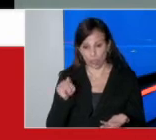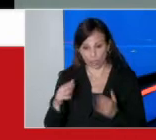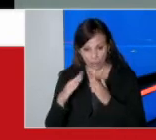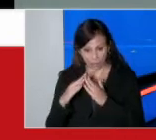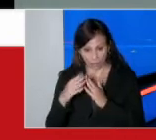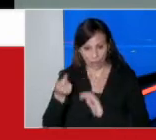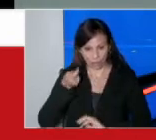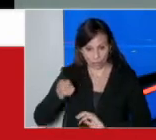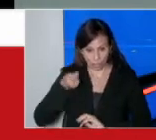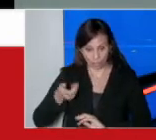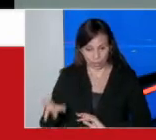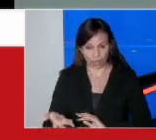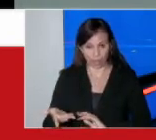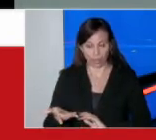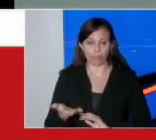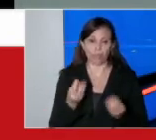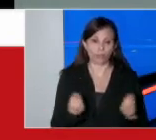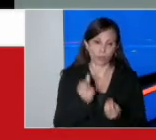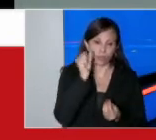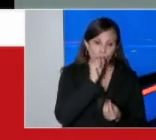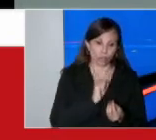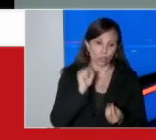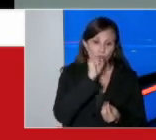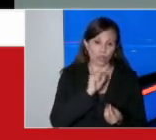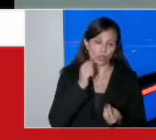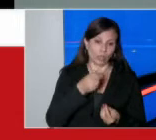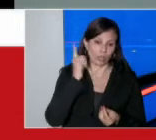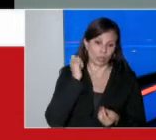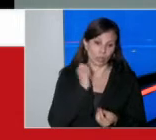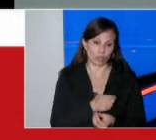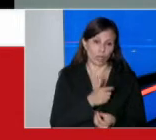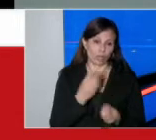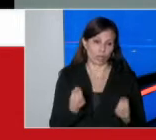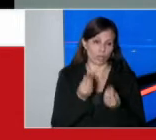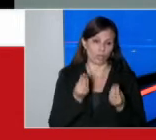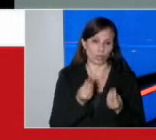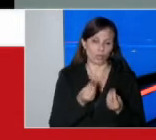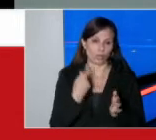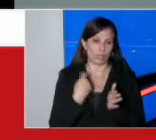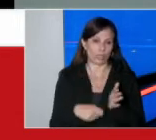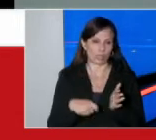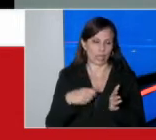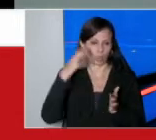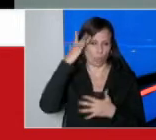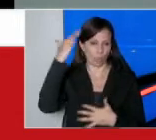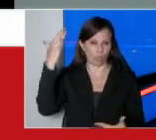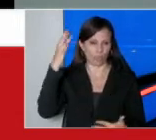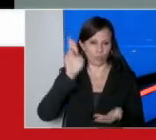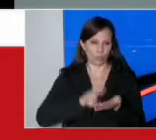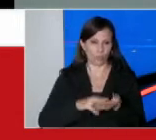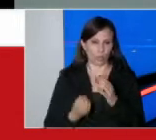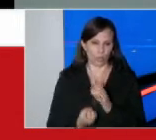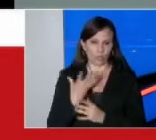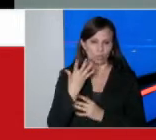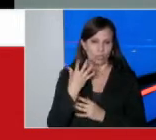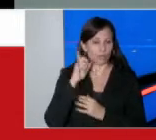אתה משתמש בשיר שמישהו יצר אותו, אתה משלם עבור השימוש. זה נקרא קניין רוחני. זה זכויות יוצרים,